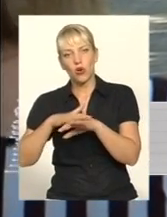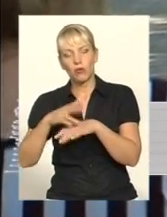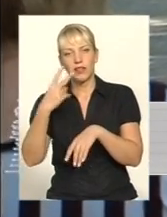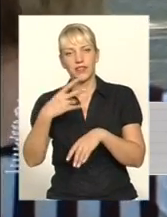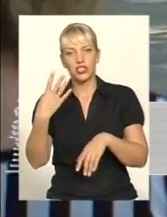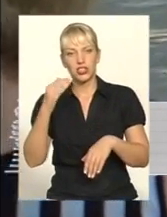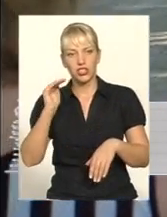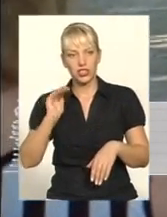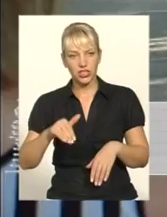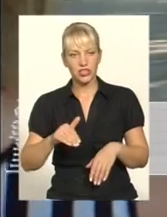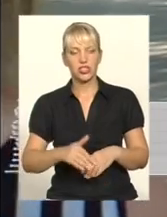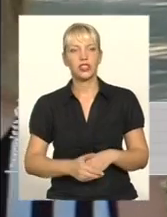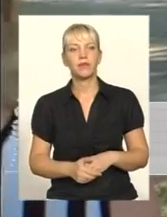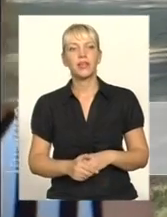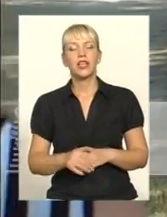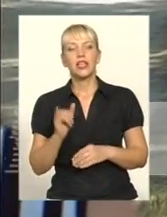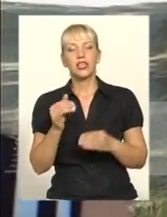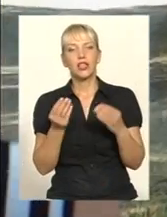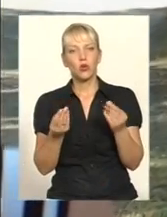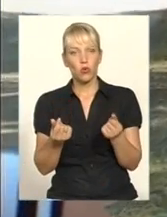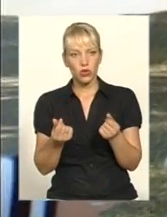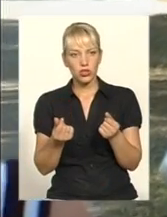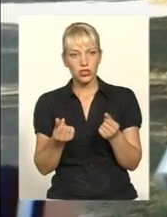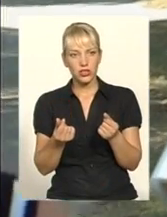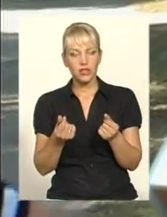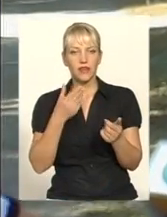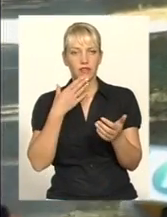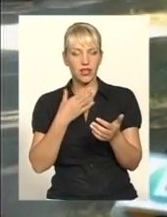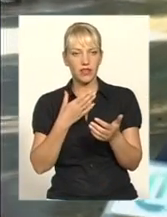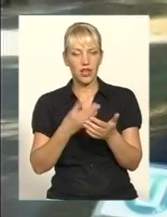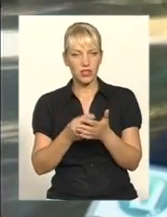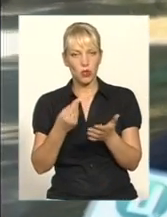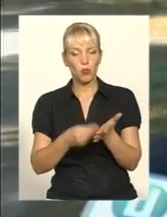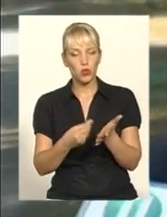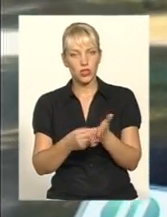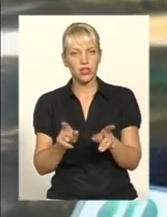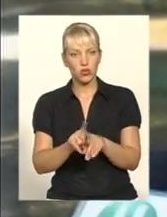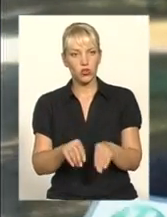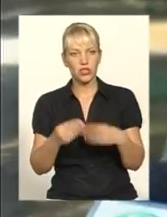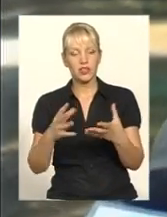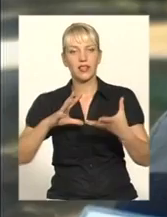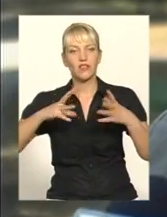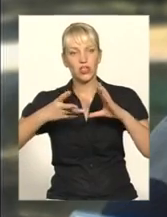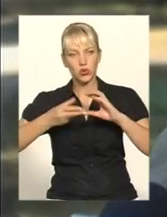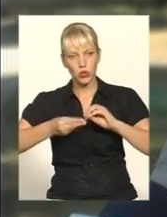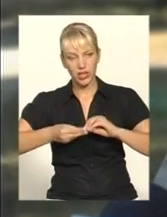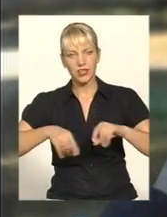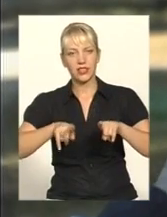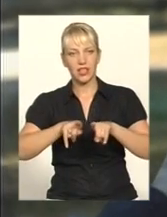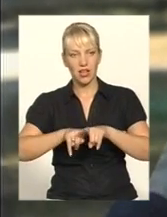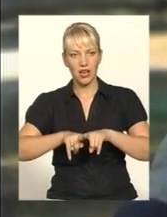від благодійників, від громади. І кошти власного бюджету були надані також. І як результат, ось